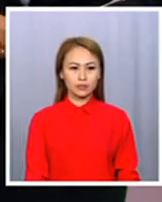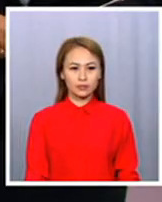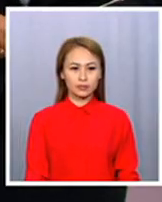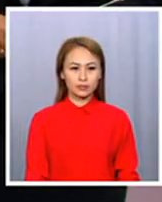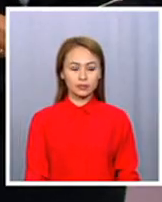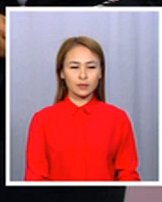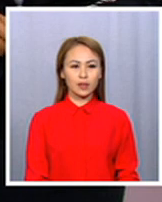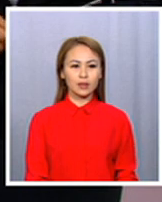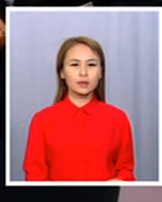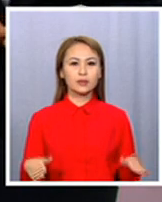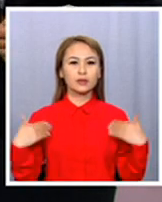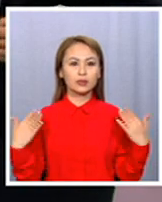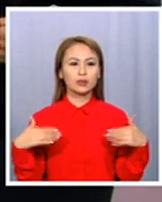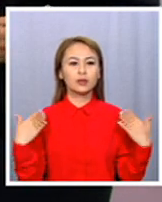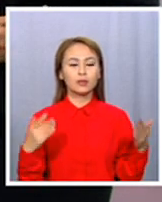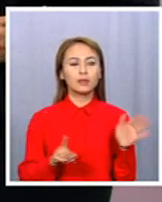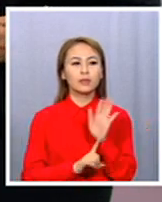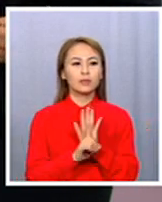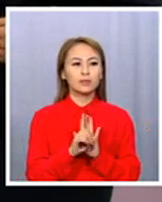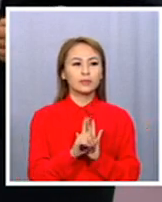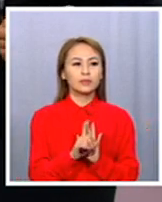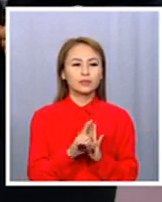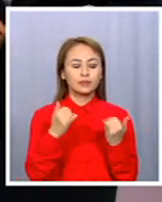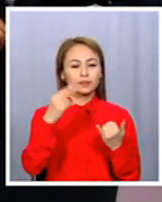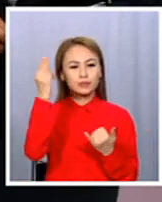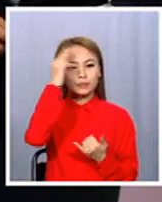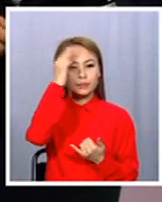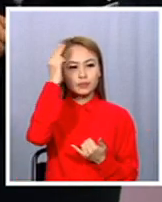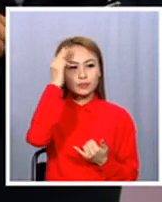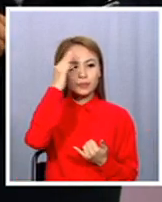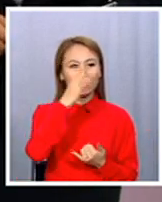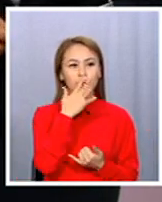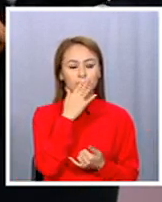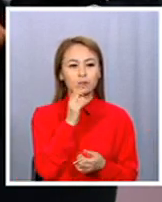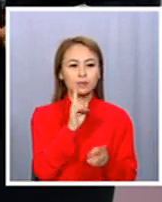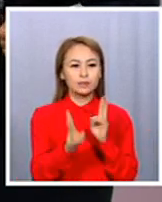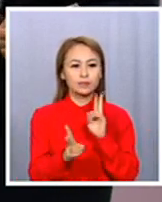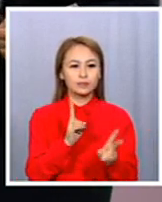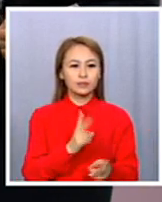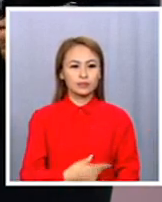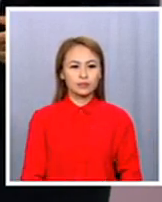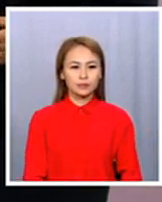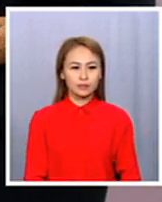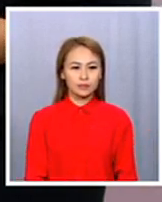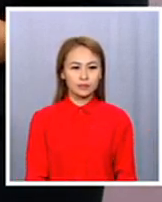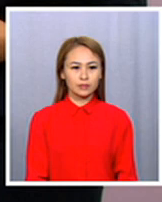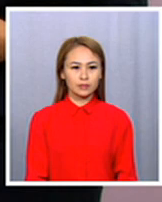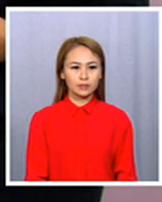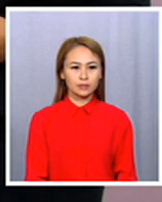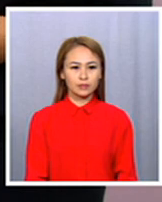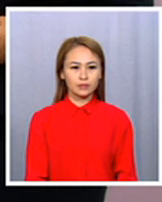Сәлеметсіңдер ме, балалар? Бүгінгі сабағымыздың тақырыбы – ұлттық тағамдар, мәтін.